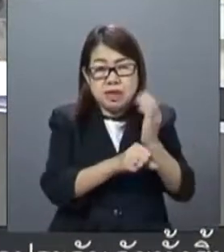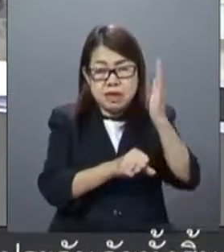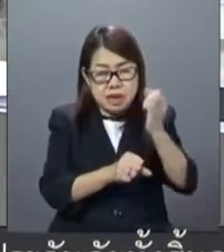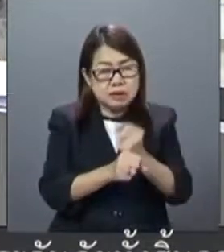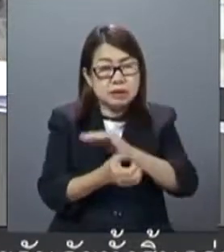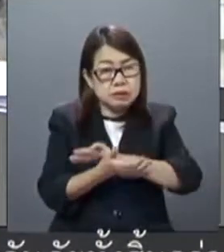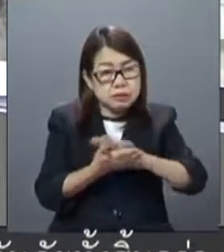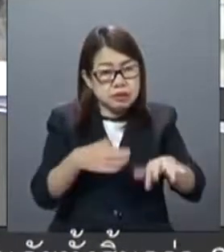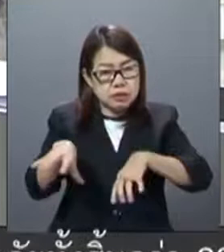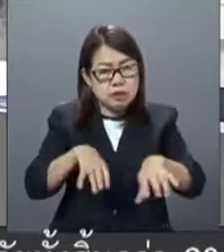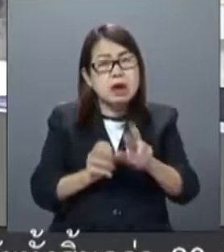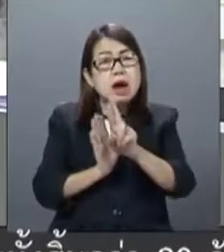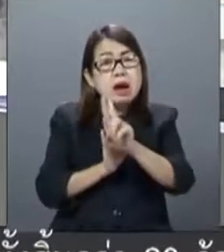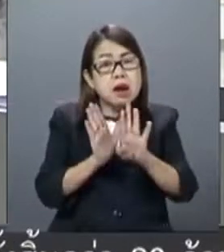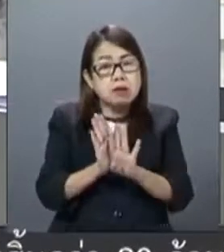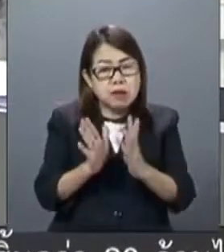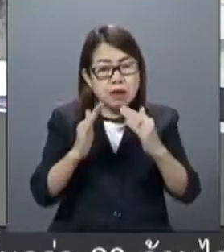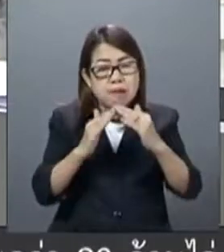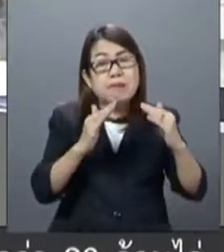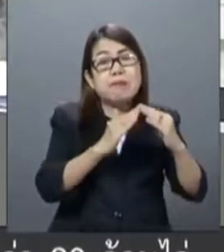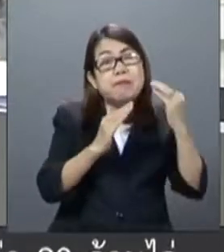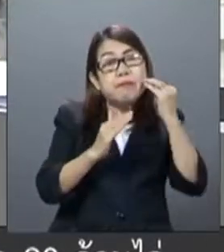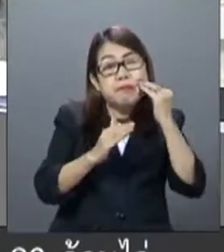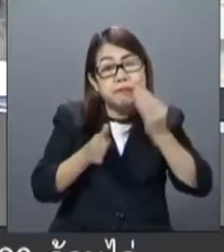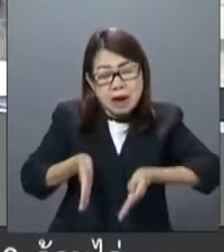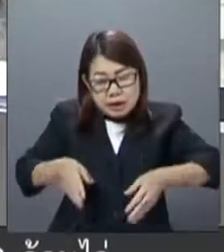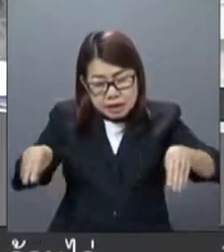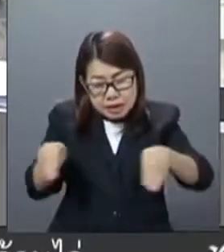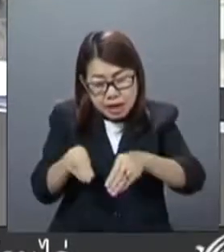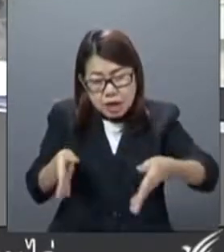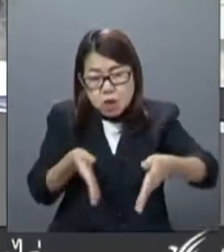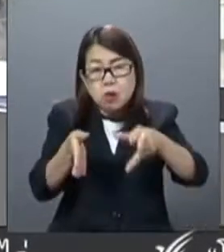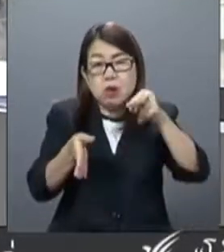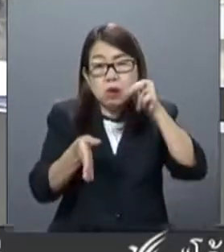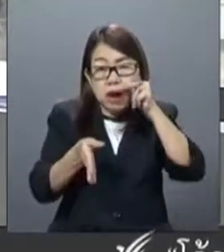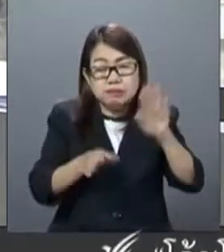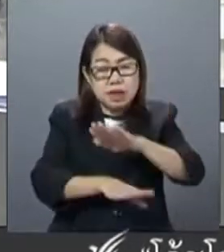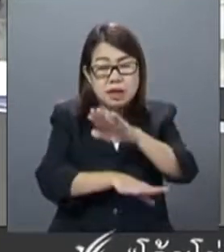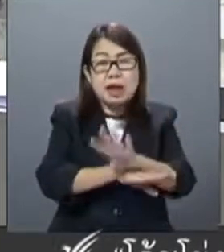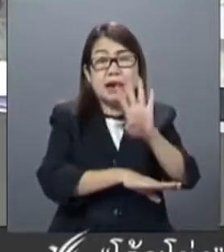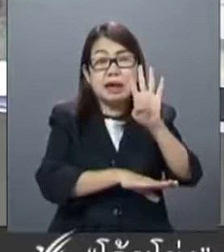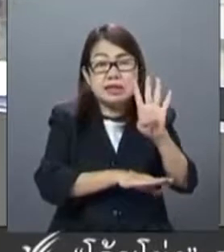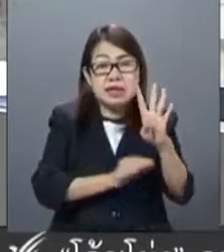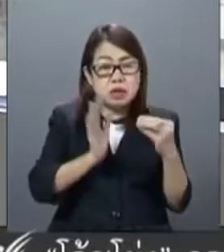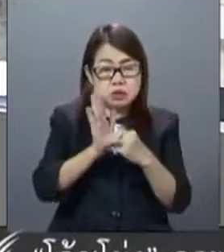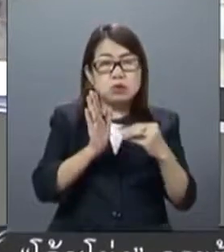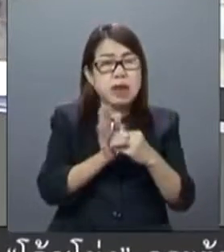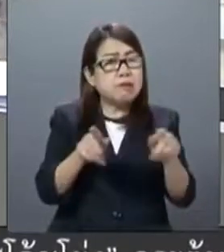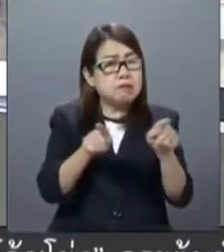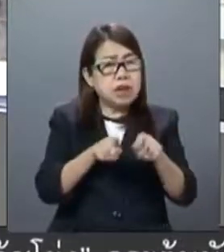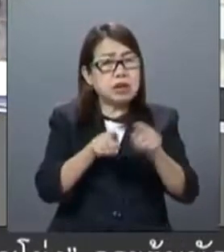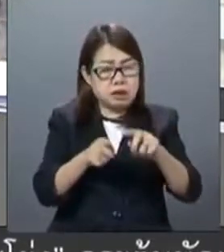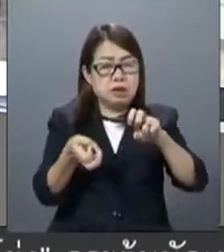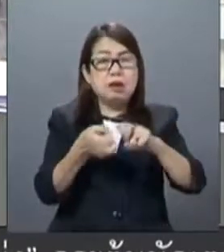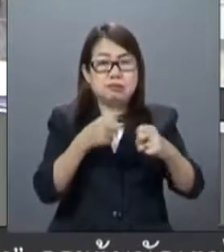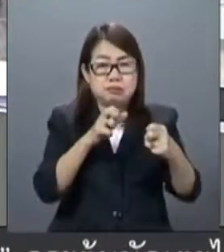นzent circumstancesซึ่งชุชนตลดบางเขนธ เปรีพชากรเขตพ้ที่หลักสีกรุงเทพ มหανะครก็เป็หนึ่งใชุชนที่ไดรบผกระทพ